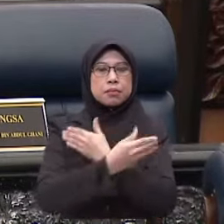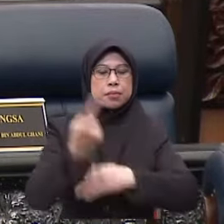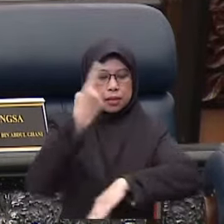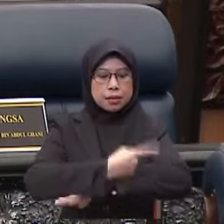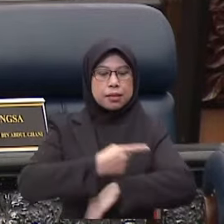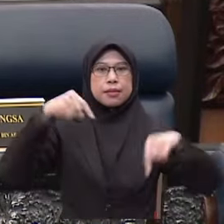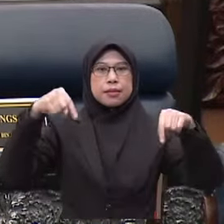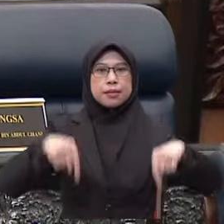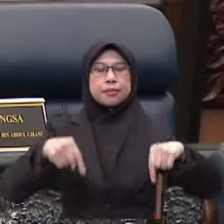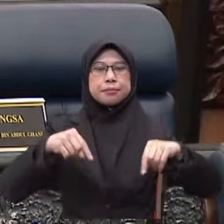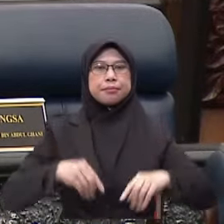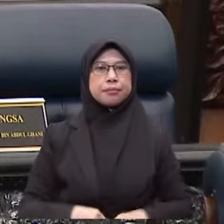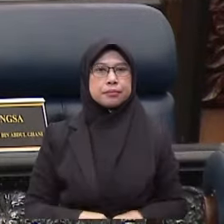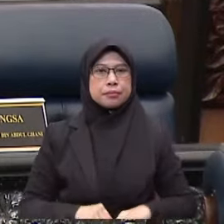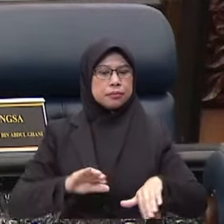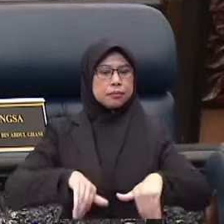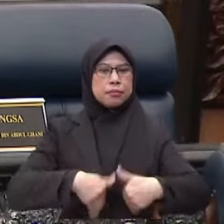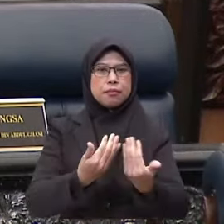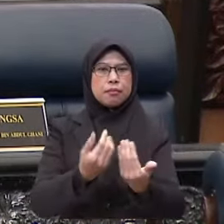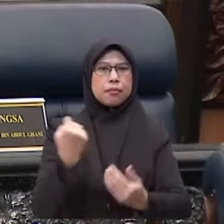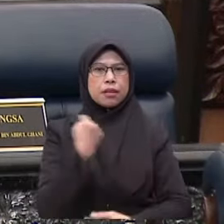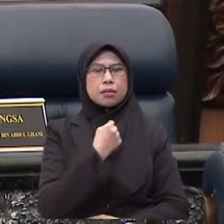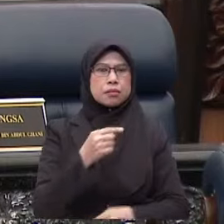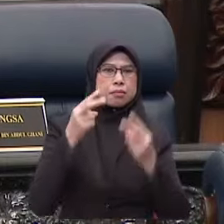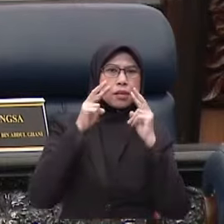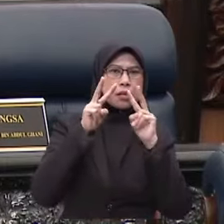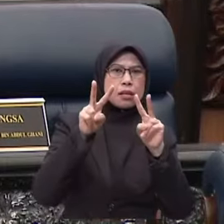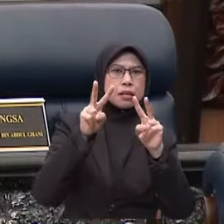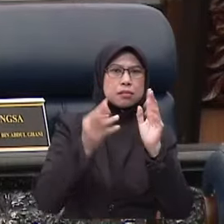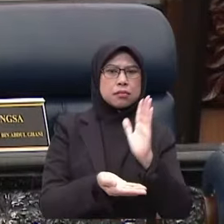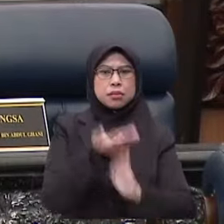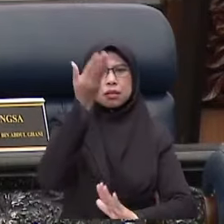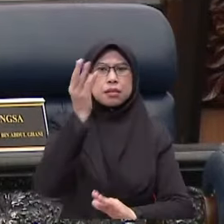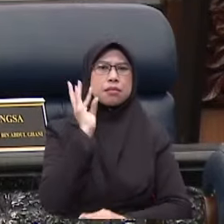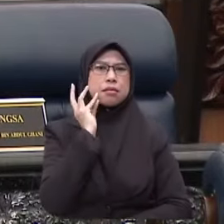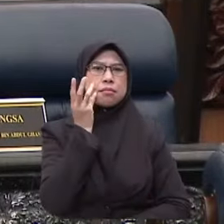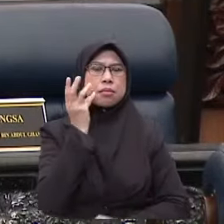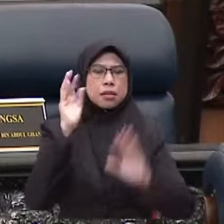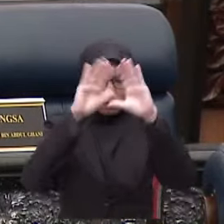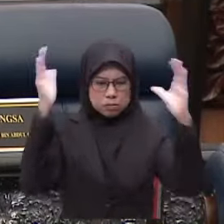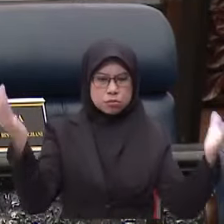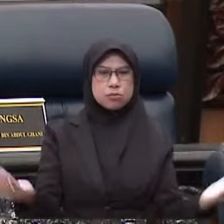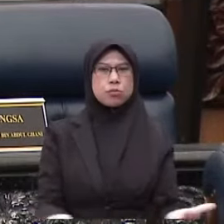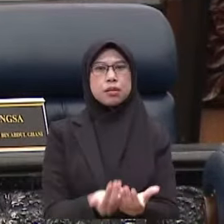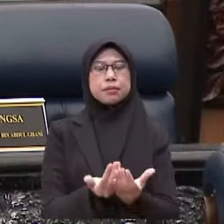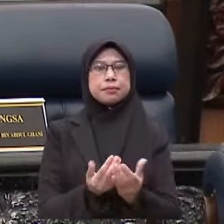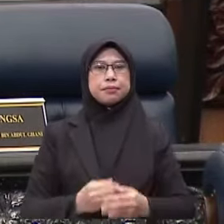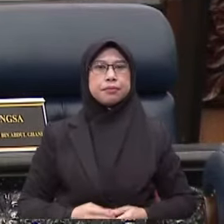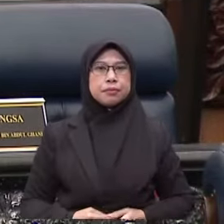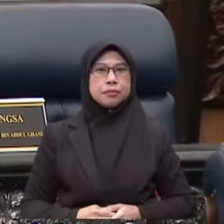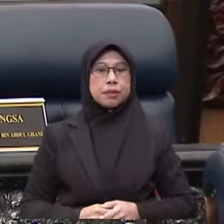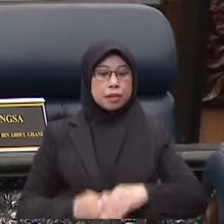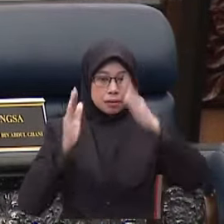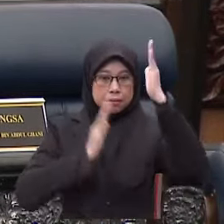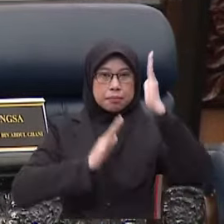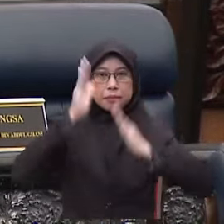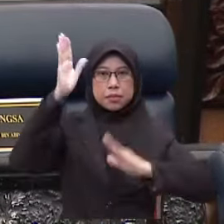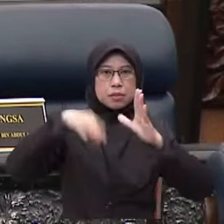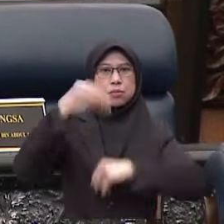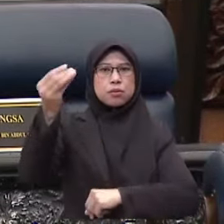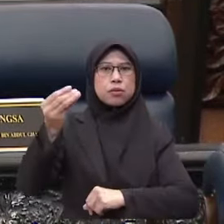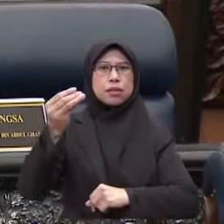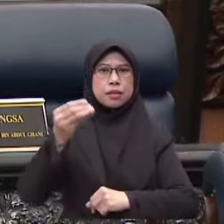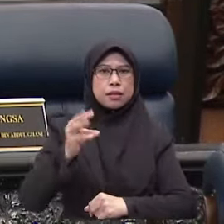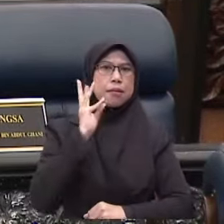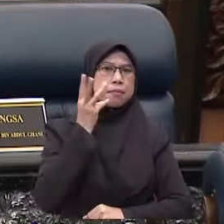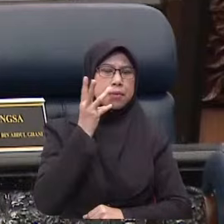ini ialah bagaimana kita melihat kenaikan beras di seluruh dunia walaupun Malaysia mengeluarkan padi dan